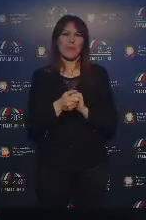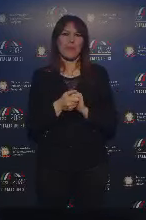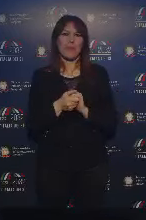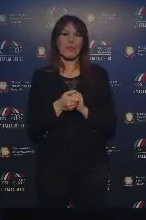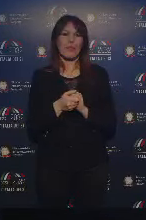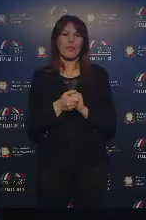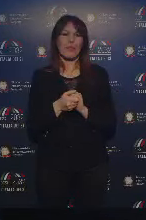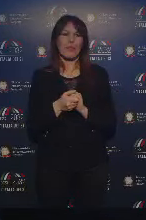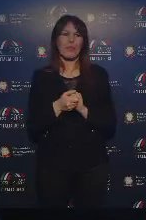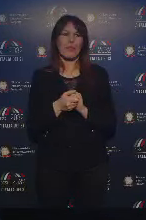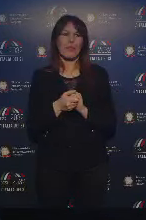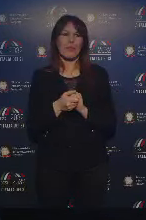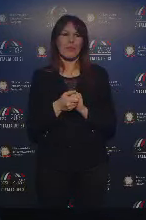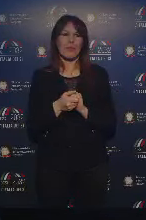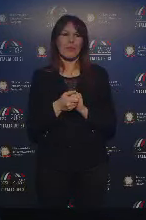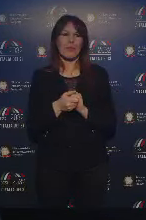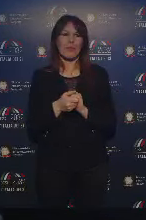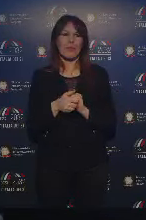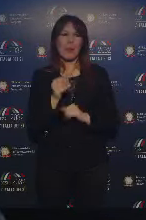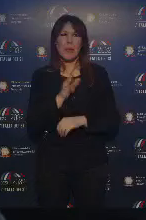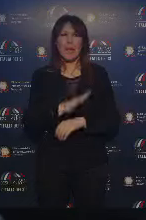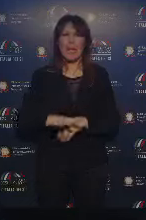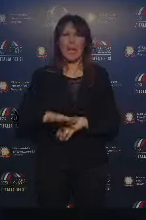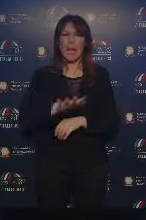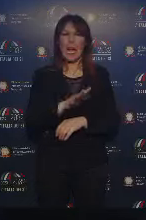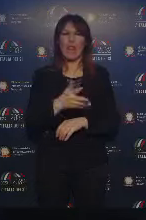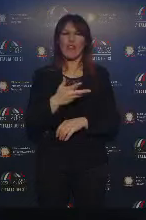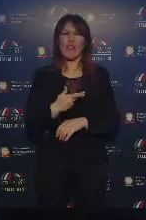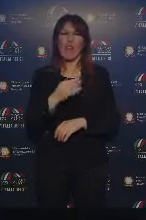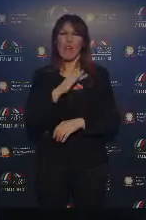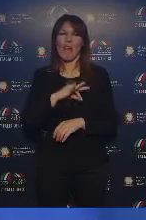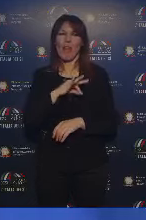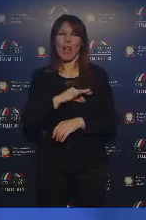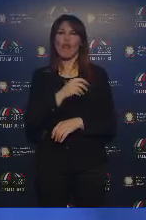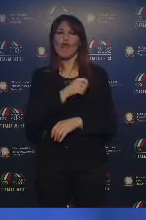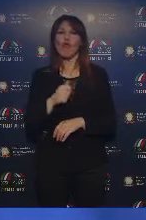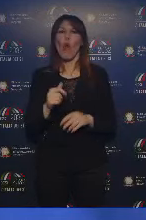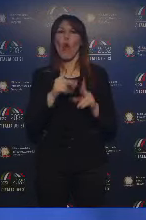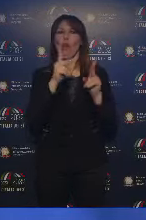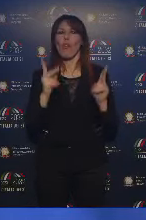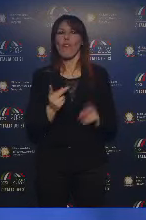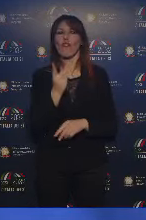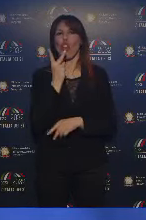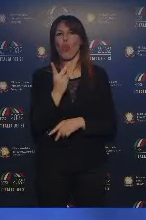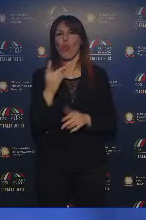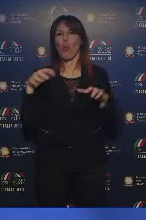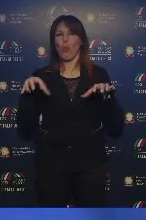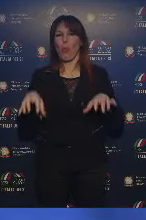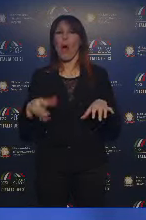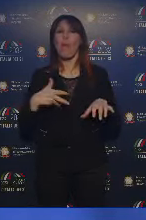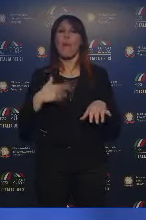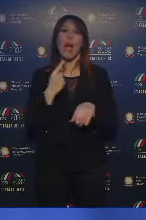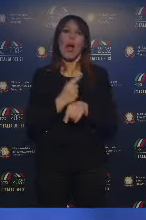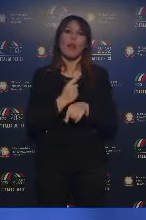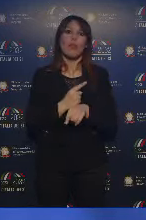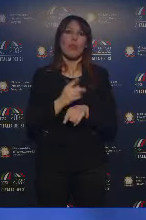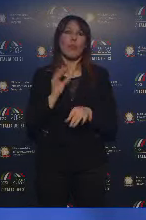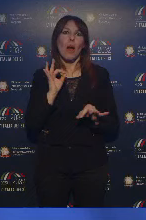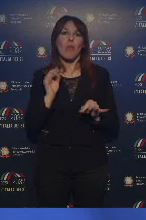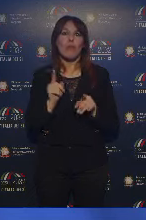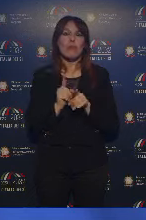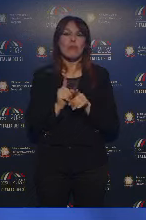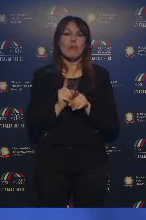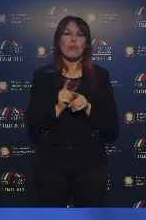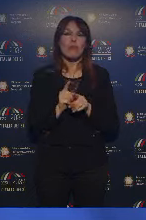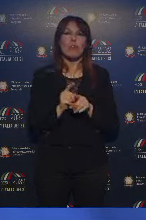essere la Basilicata ha il vantaggio di avere due sole province Però ovviamente bisogna essere assolutamente Equi rispetto alle